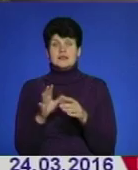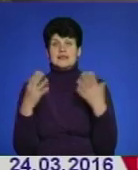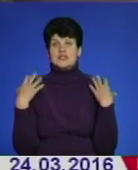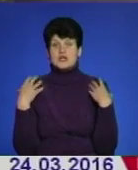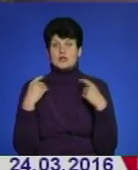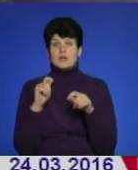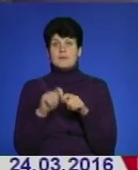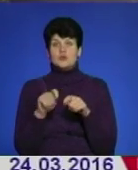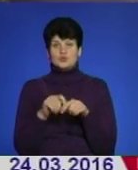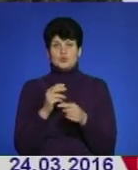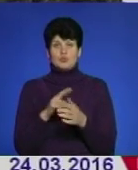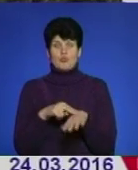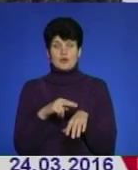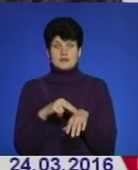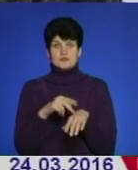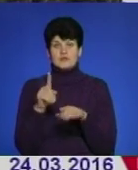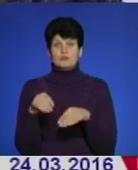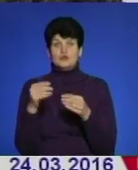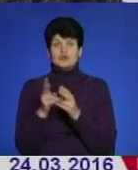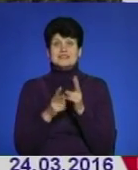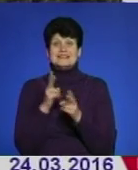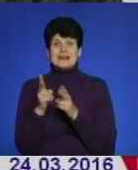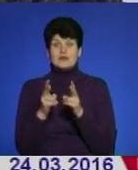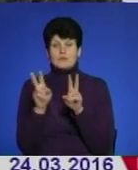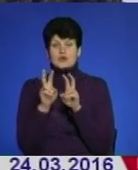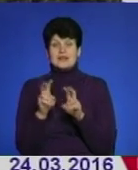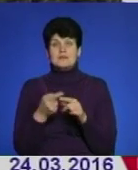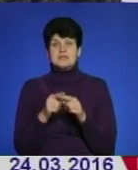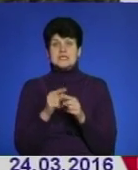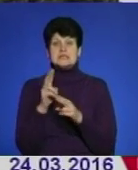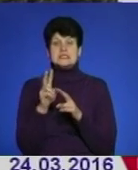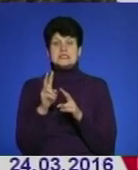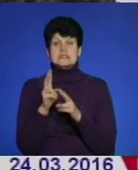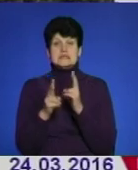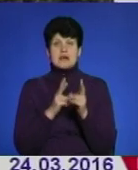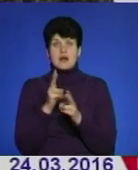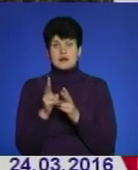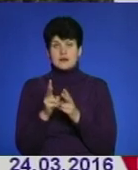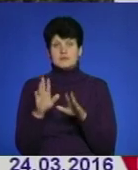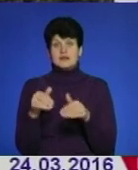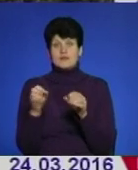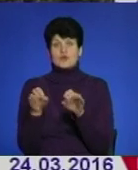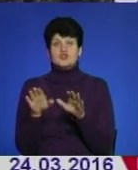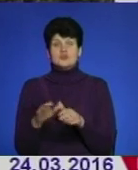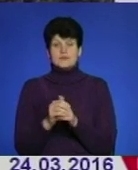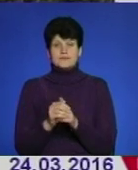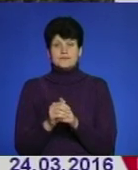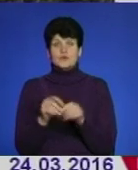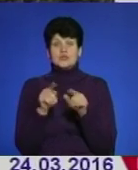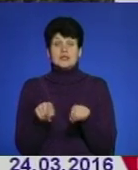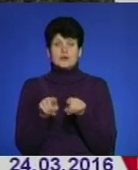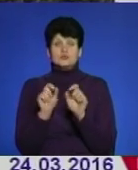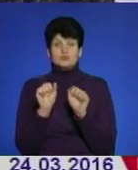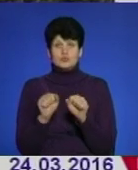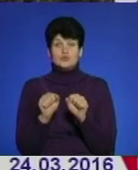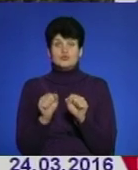начальник патрульної поліції. Вони подають скарги в нас, ми розглядаємо ці скарги, по скарзі ми виносимо рішення. Також вони можуть